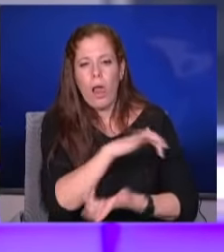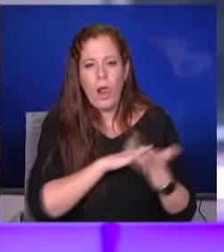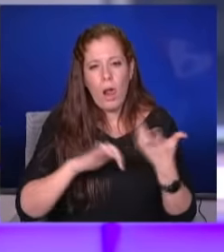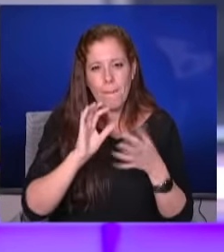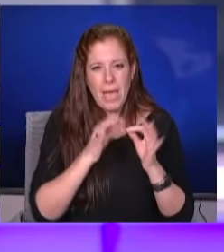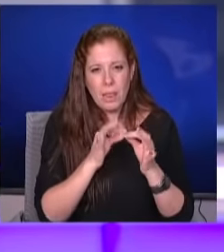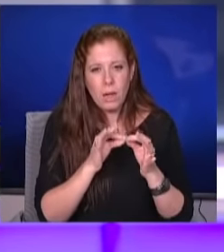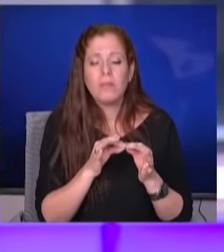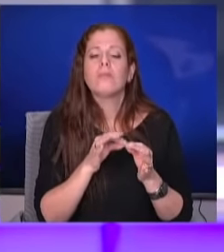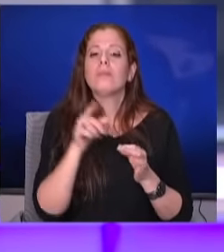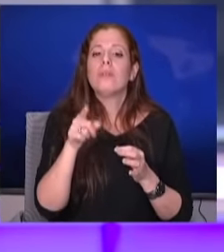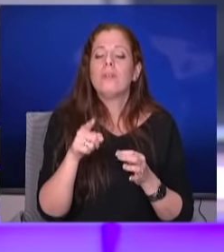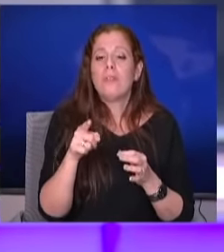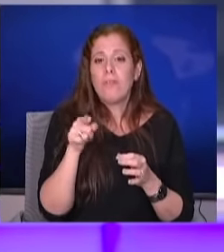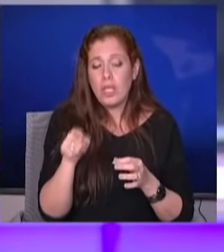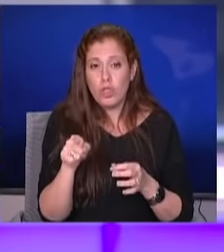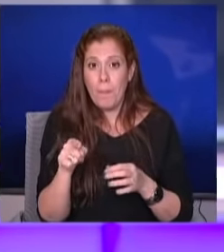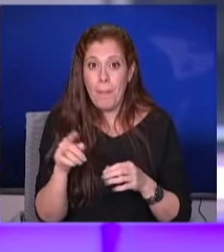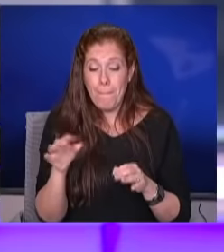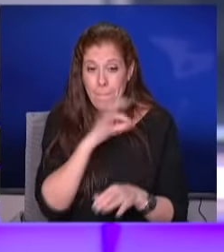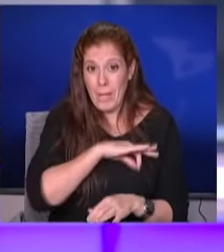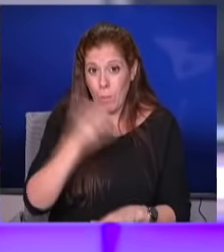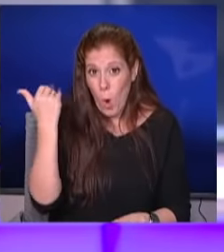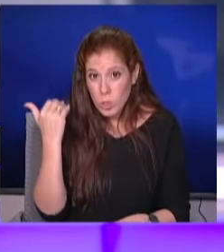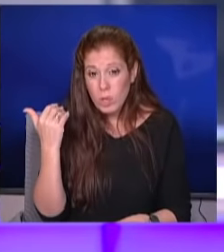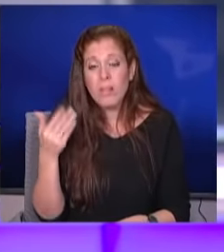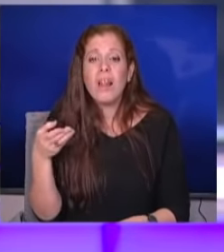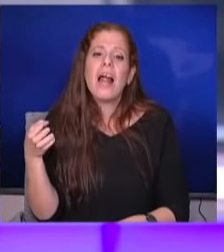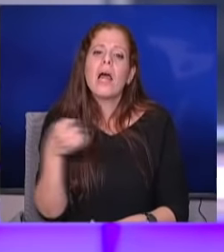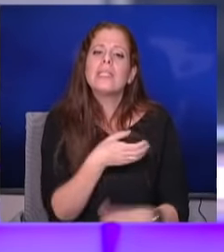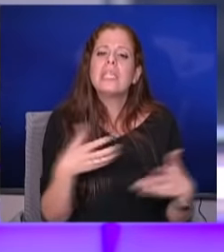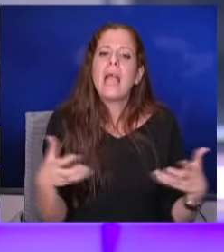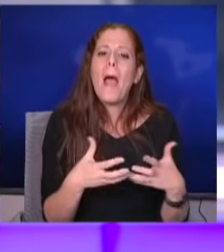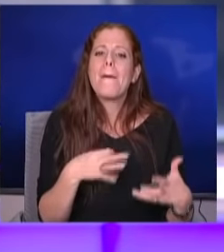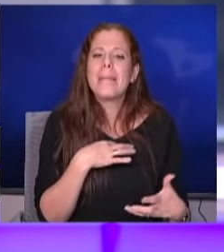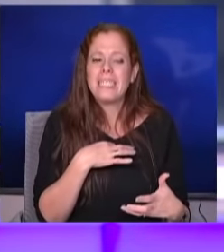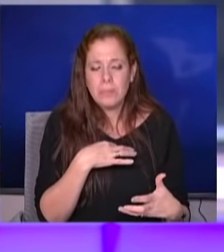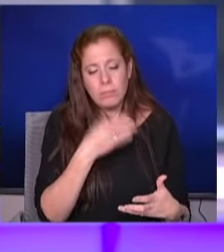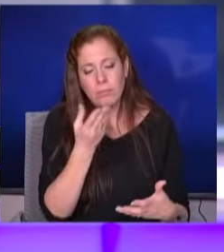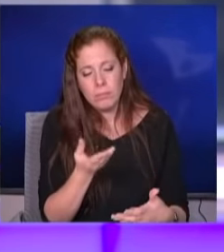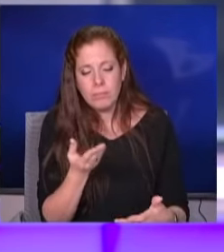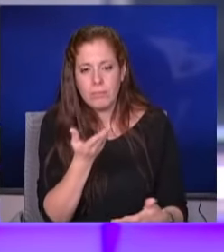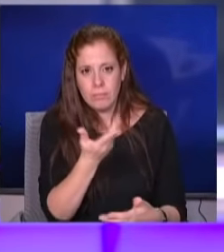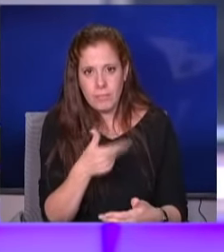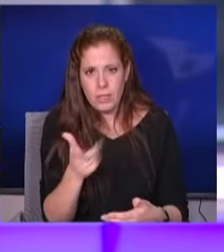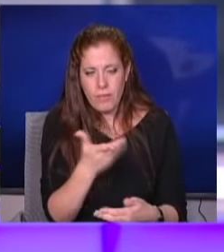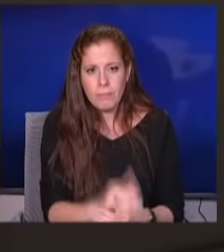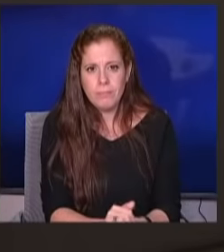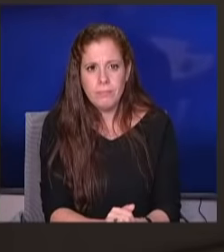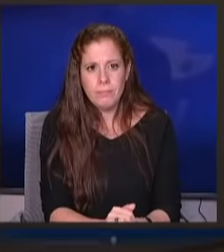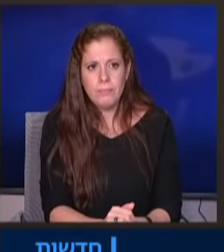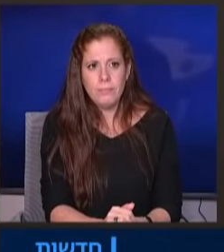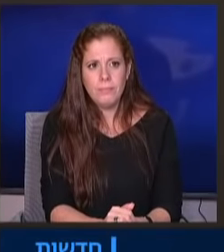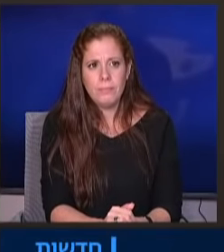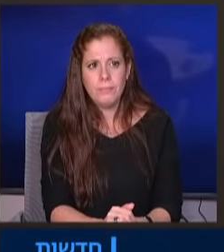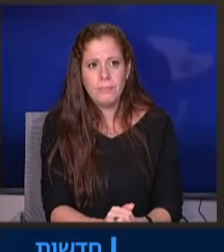על משקל הסירובניקים מברית המועצות, הכנסת עמי. הנה הכתבה של כתבתנו באירופה, אנטוניה אמין.